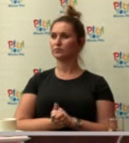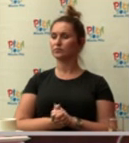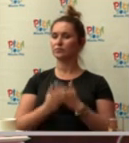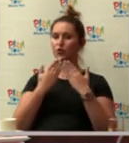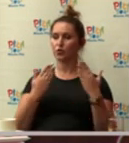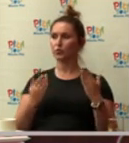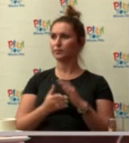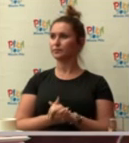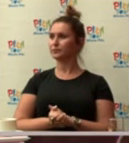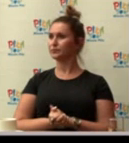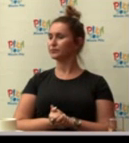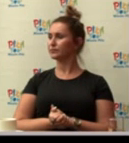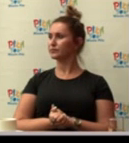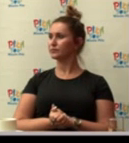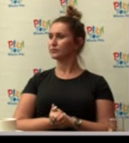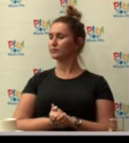Dziękuję.